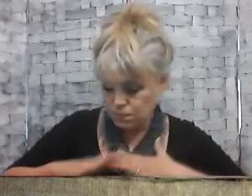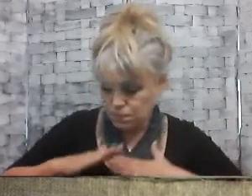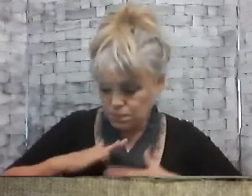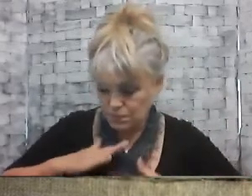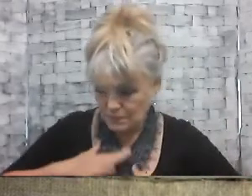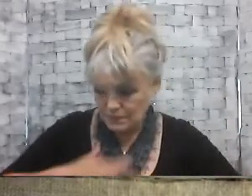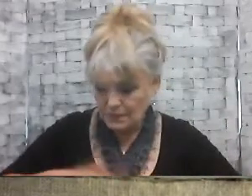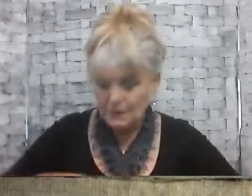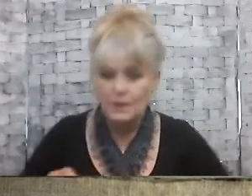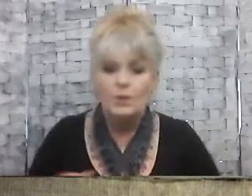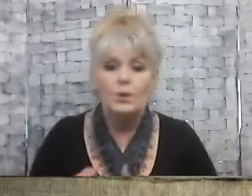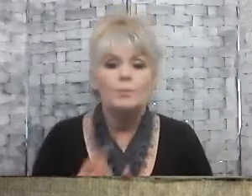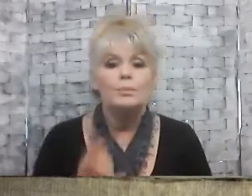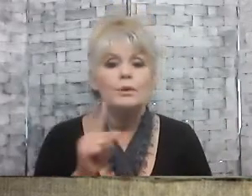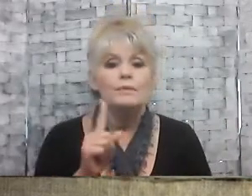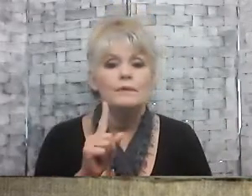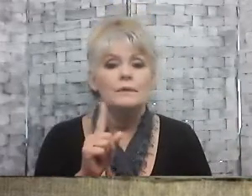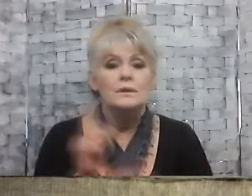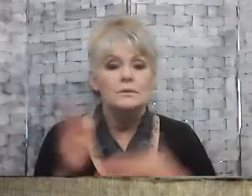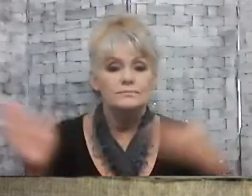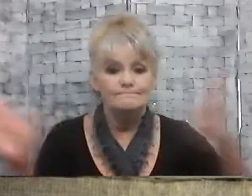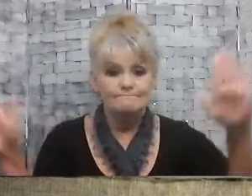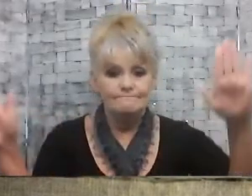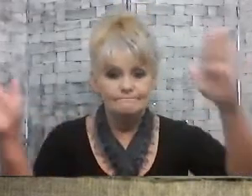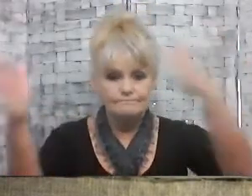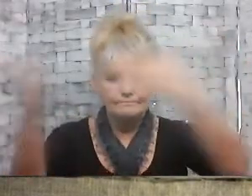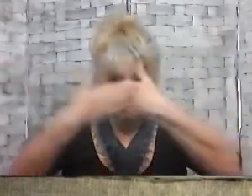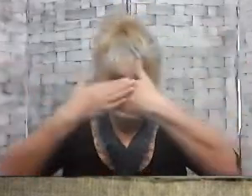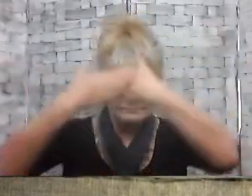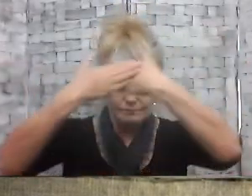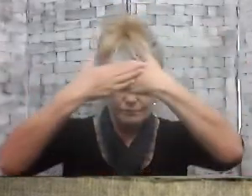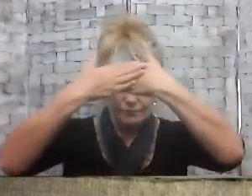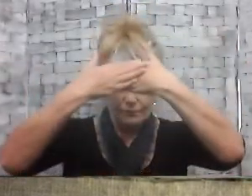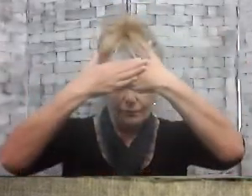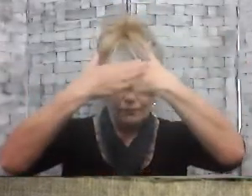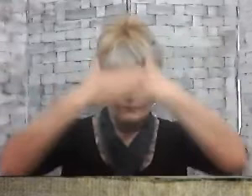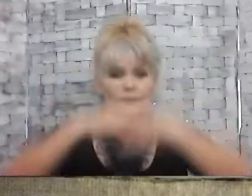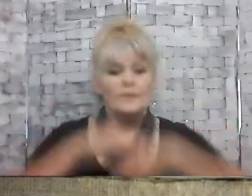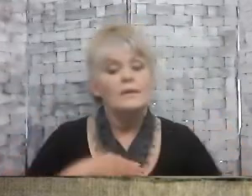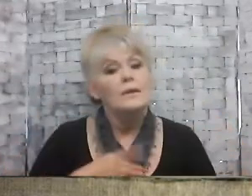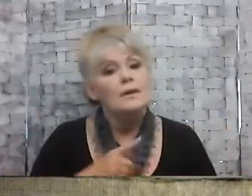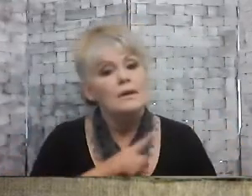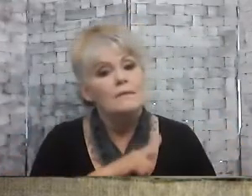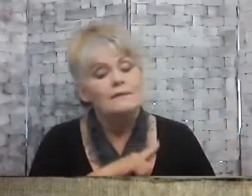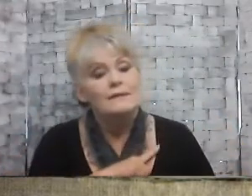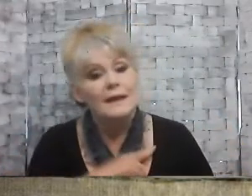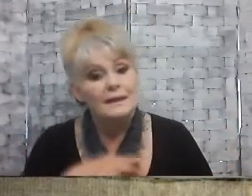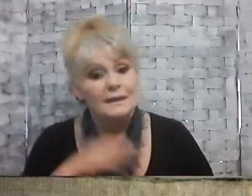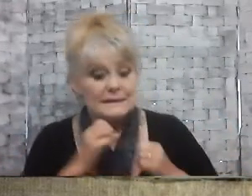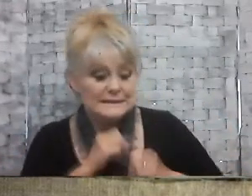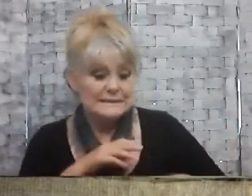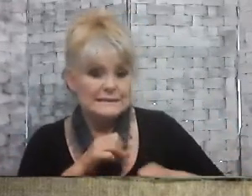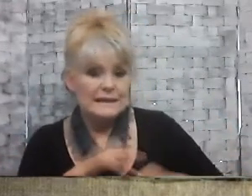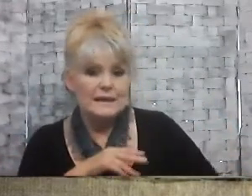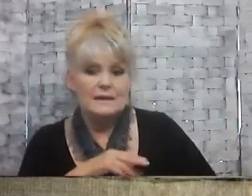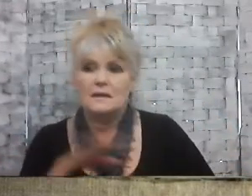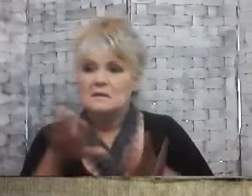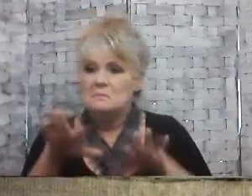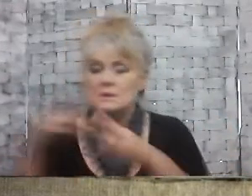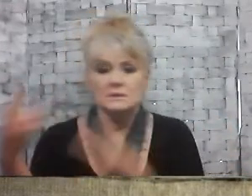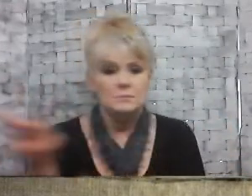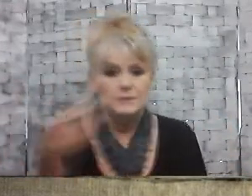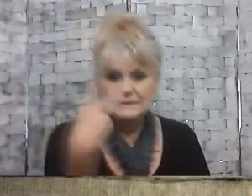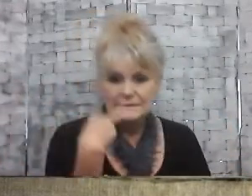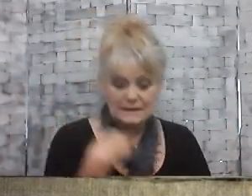is? Ons maak ons harte toe, want ons kry seer as ons teleurstelling beleef. Nou, hier is wat